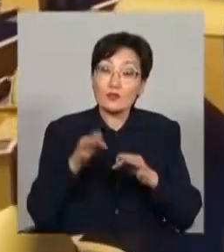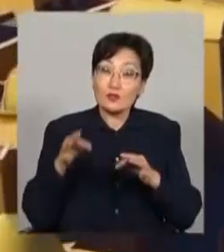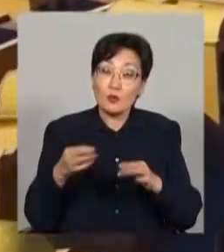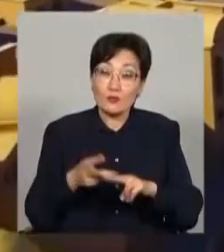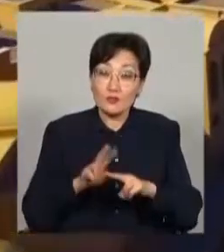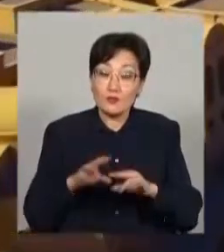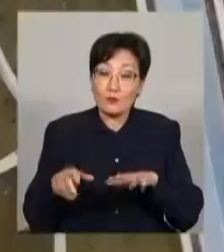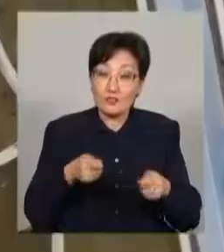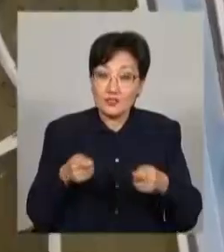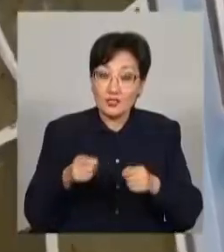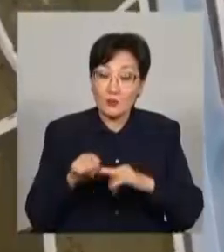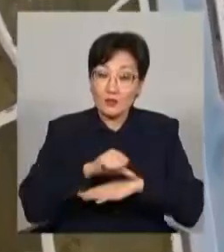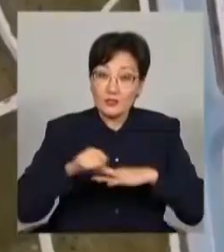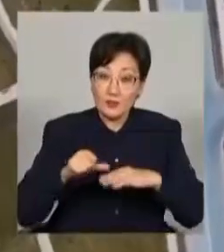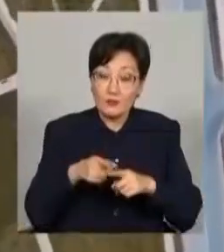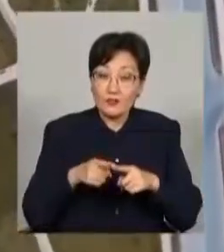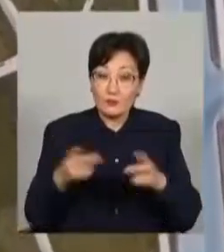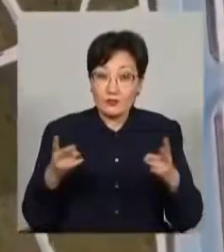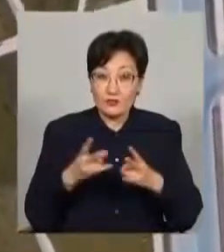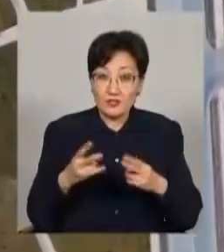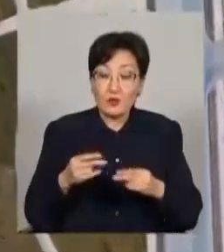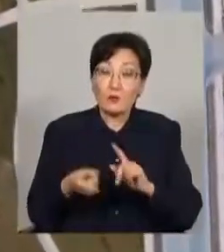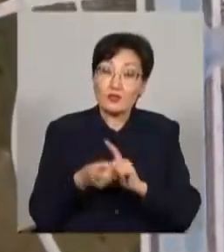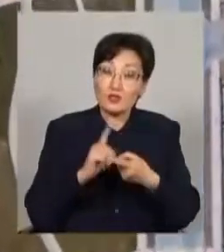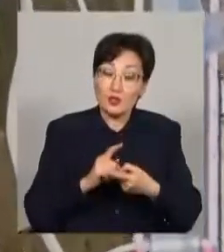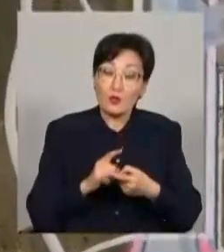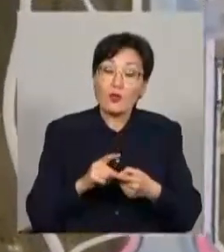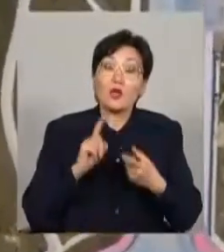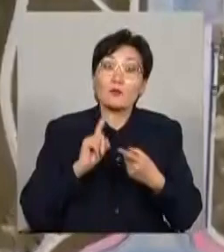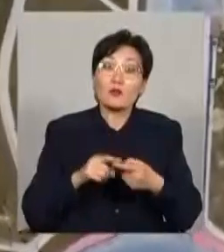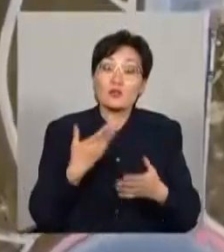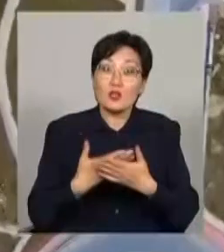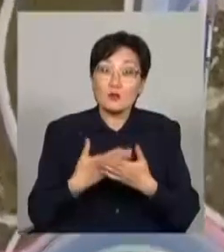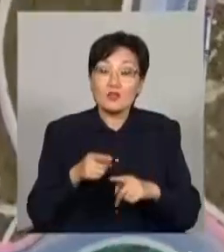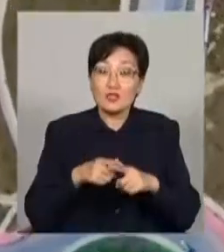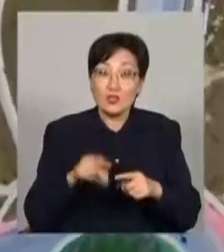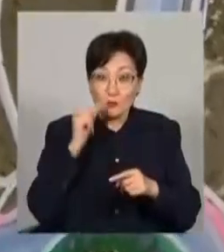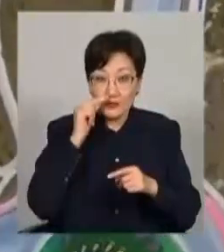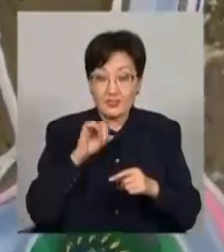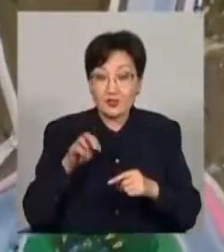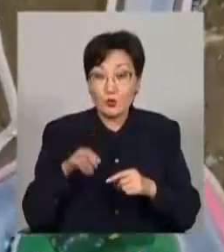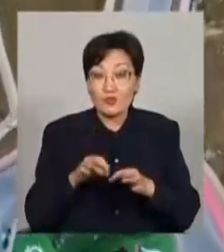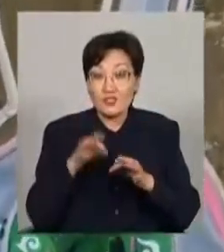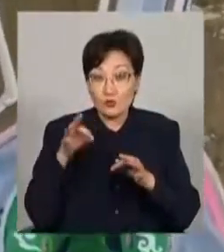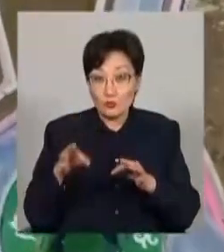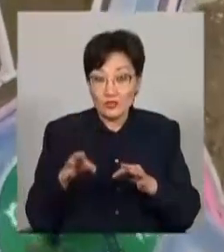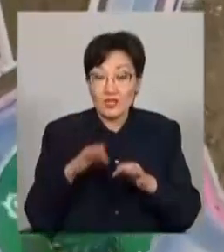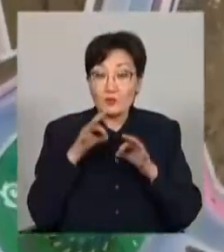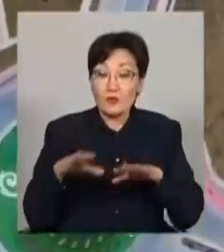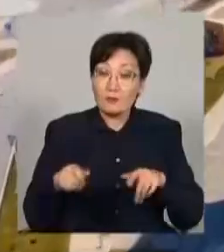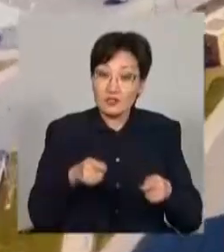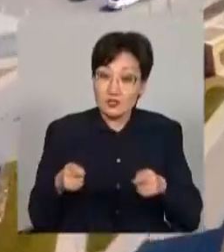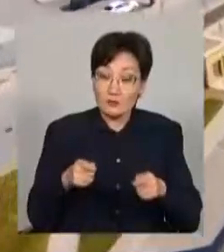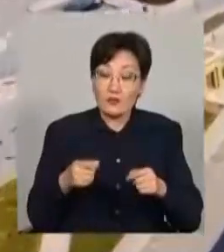потому в административно-территориальном делении необходимы преображения положительный пример тому разделение шымкента и туркестанской области отметил президент